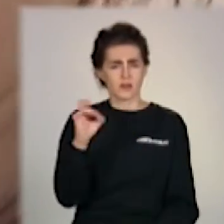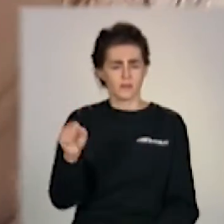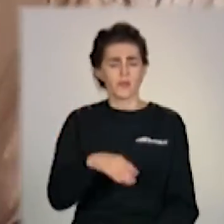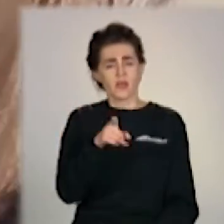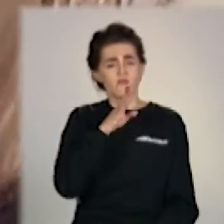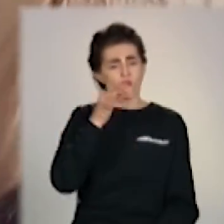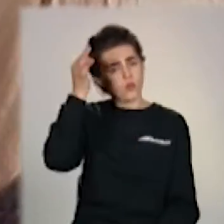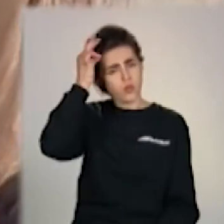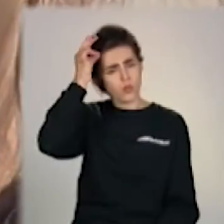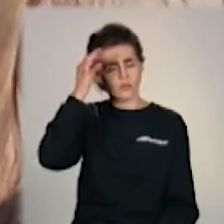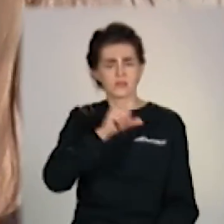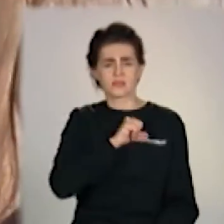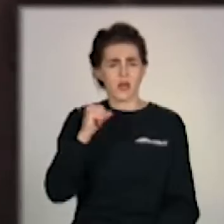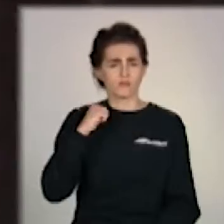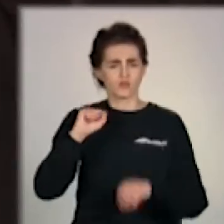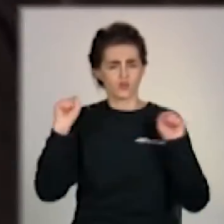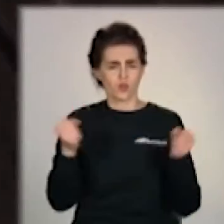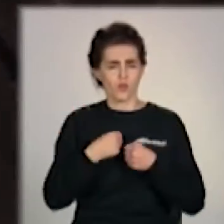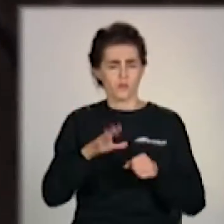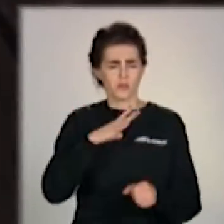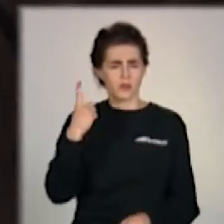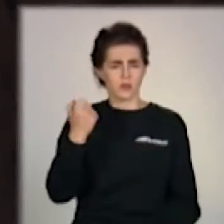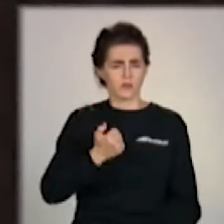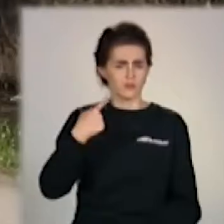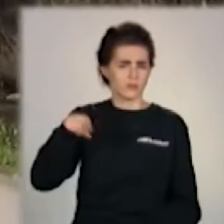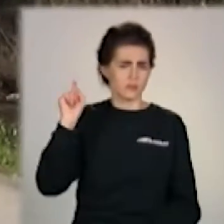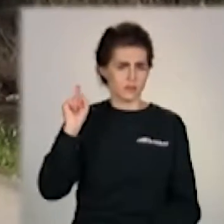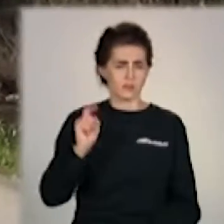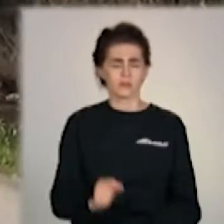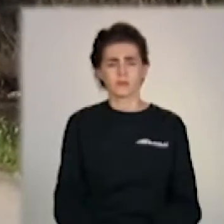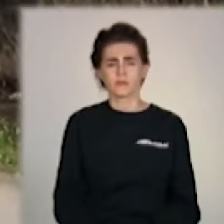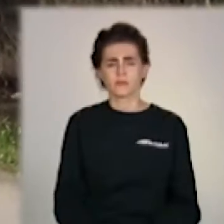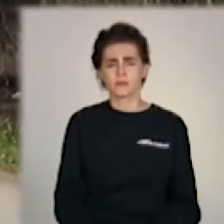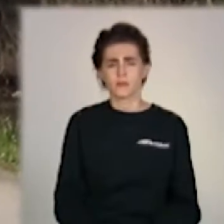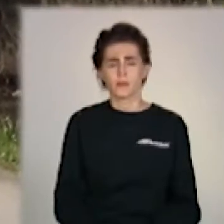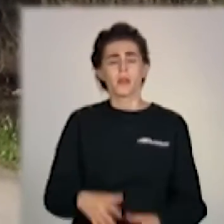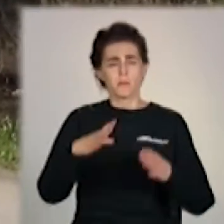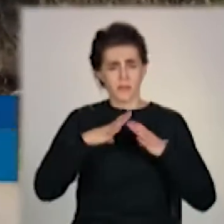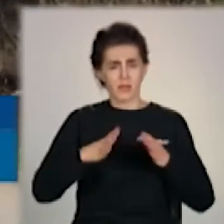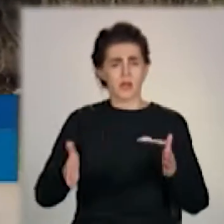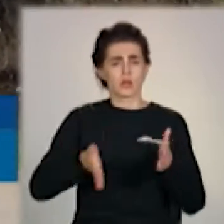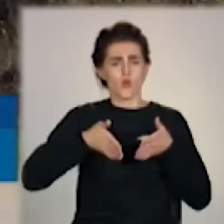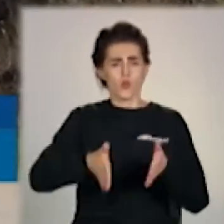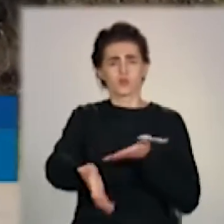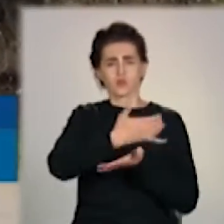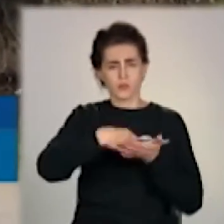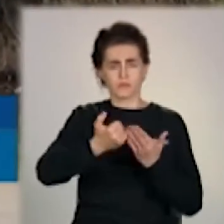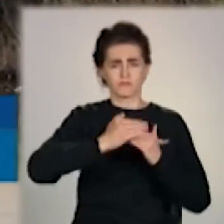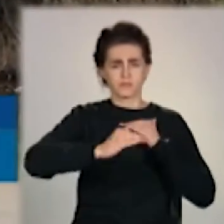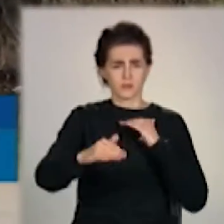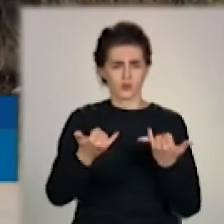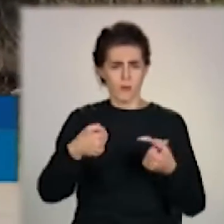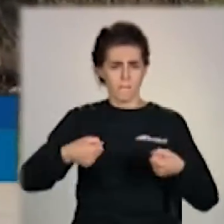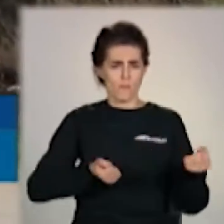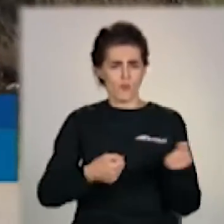Жінка згадує, найжвавіший рух був тиждень тому. Її, виходить, розрили і порівняли. Тепер там вон машини їздять. І